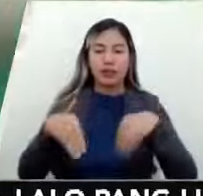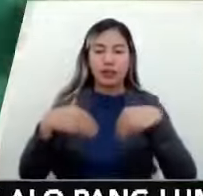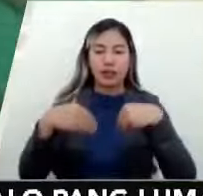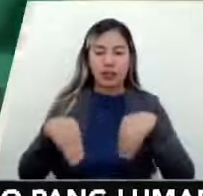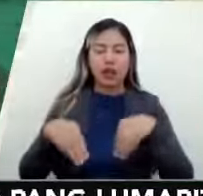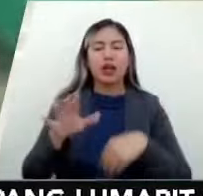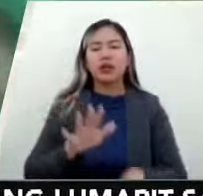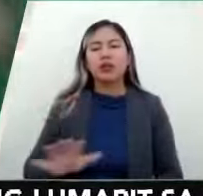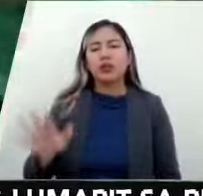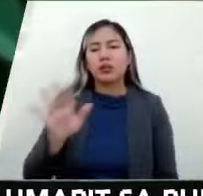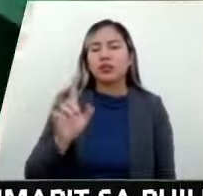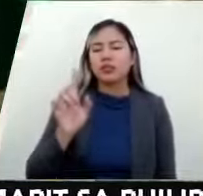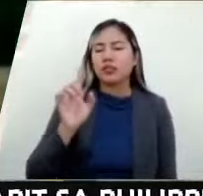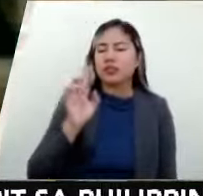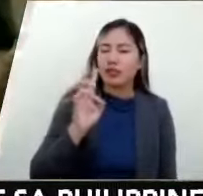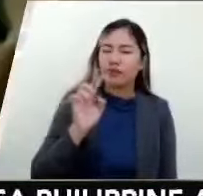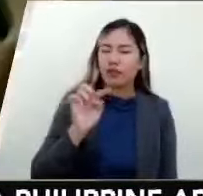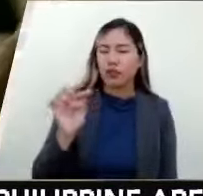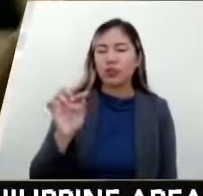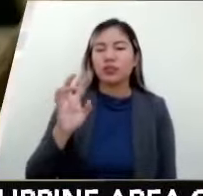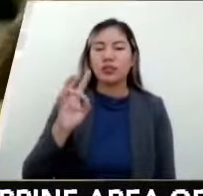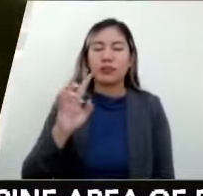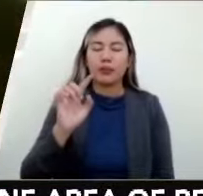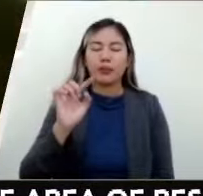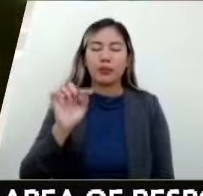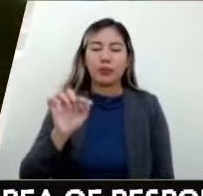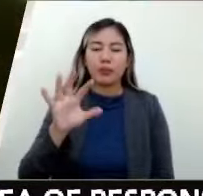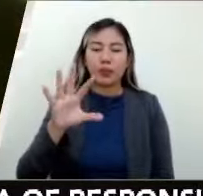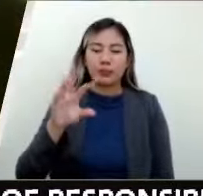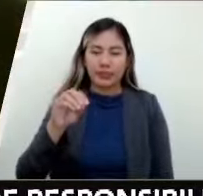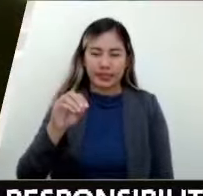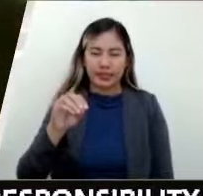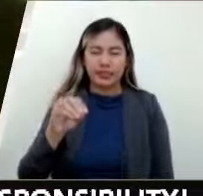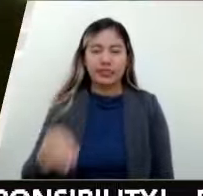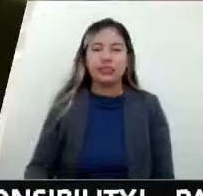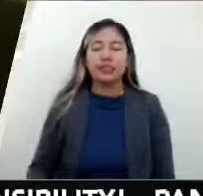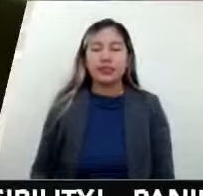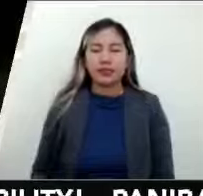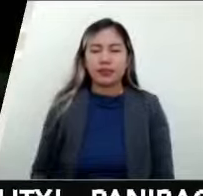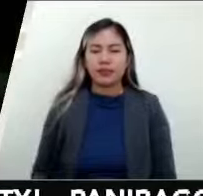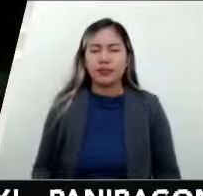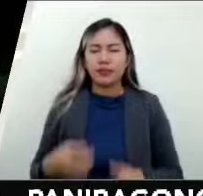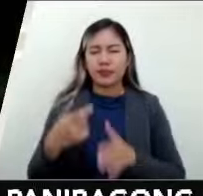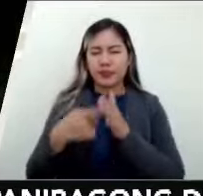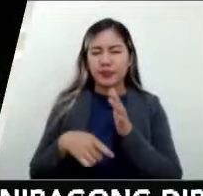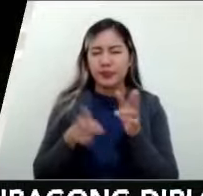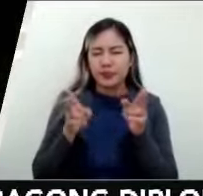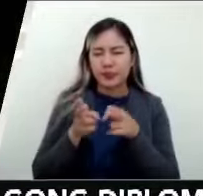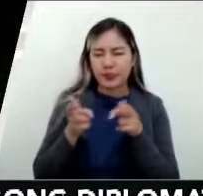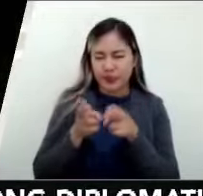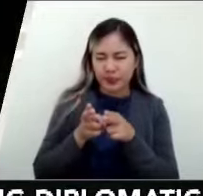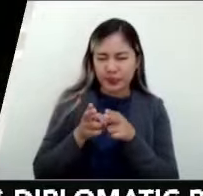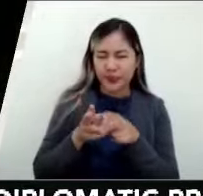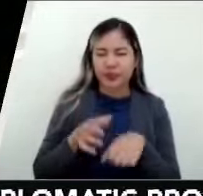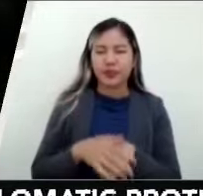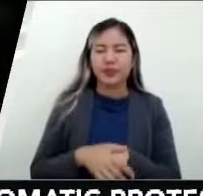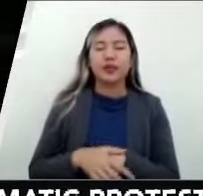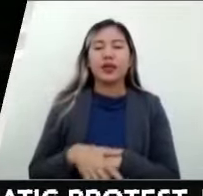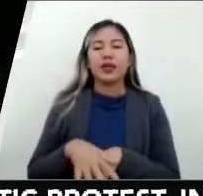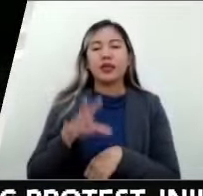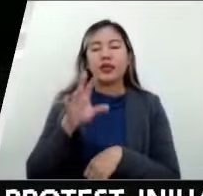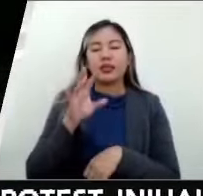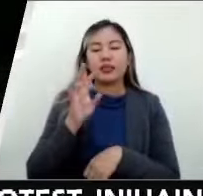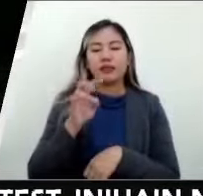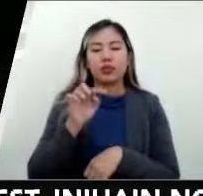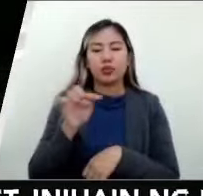7 pesos hanggang 7 pesos and 50 centavos ang kada piraso ng piwi. 7 pesos hanggang 8 pesos